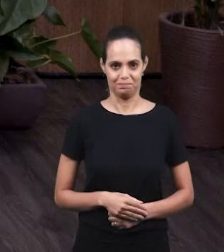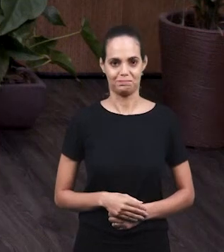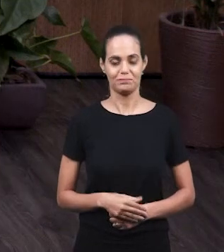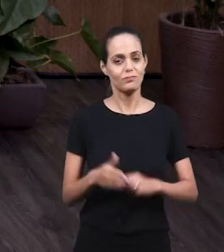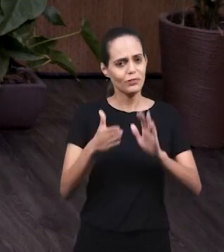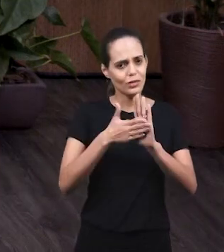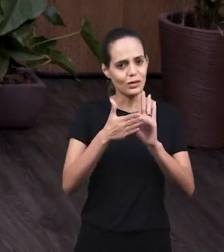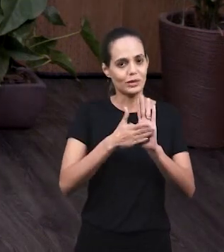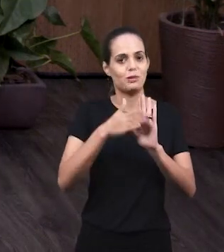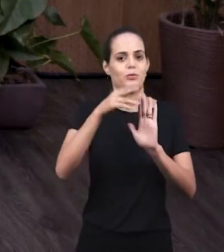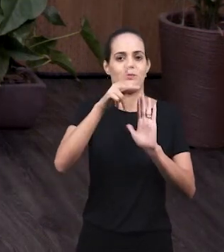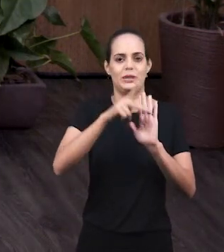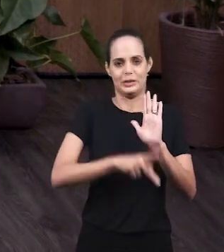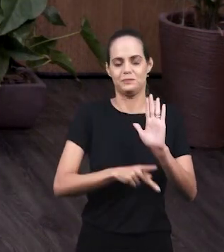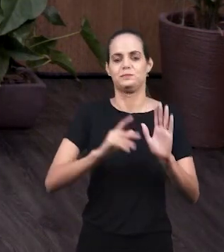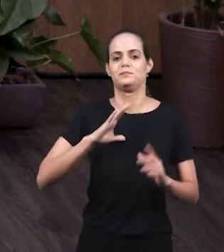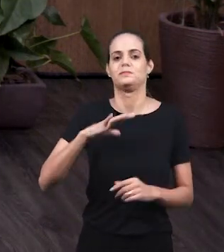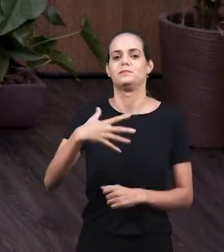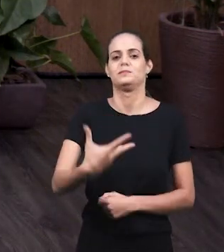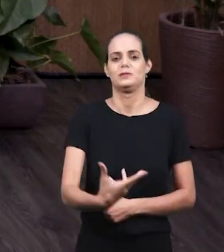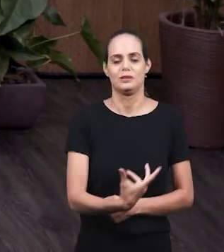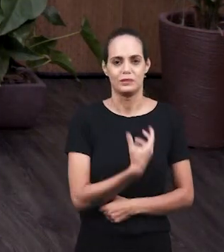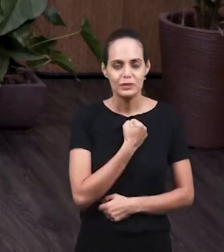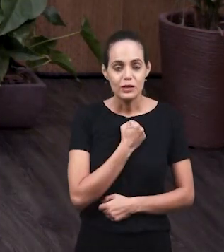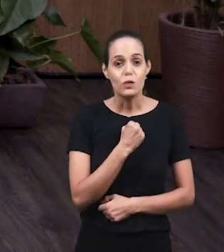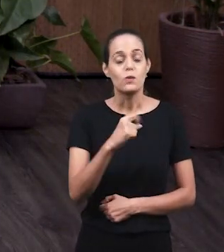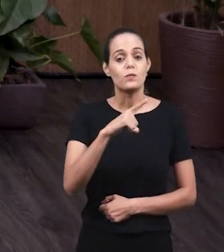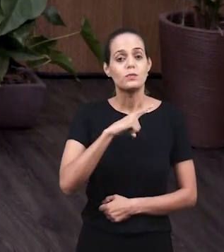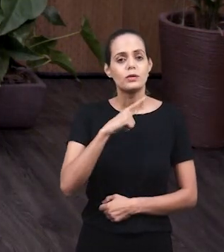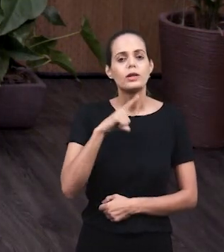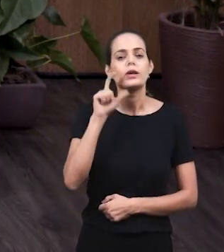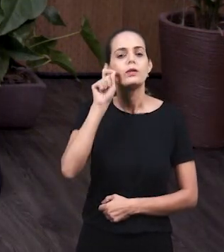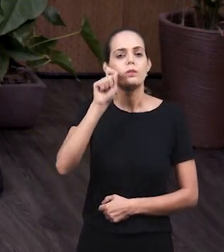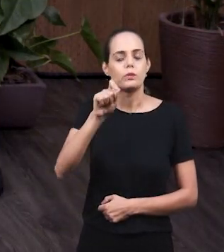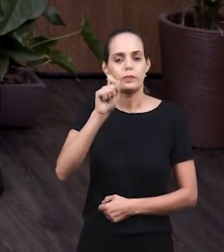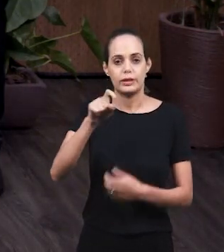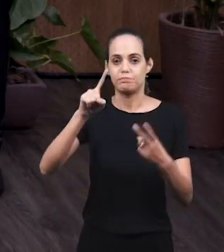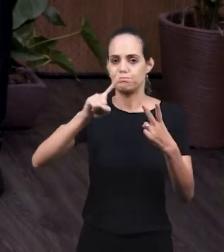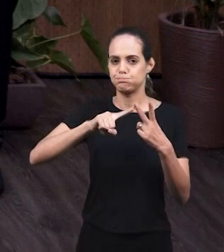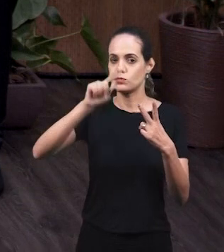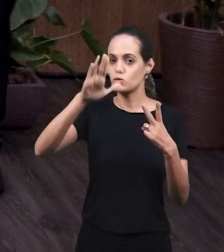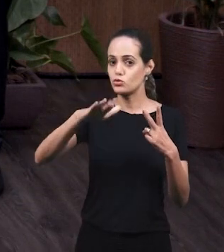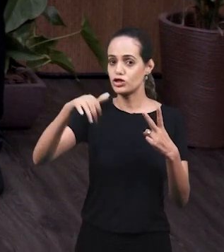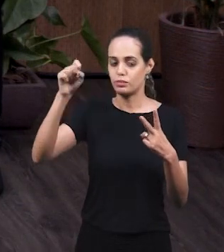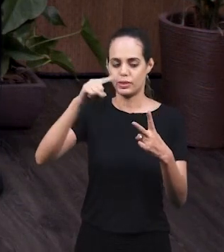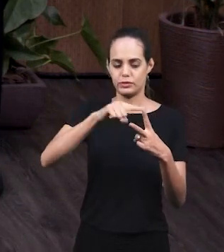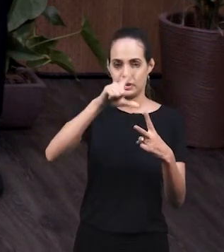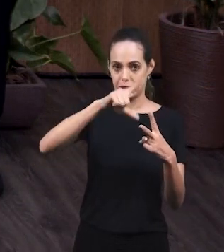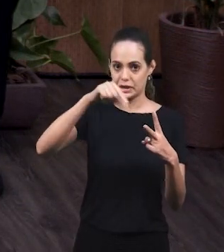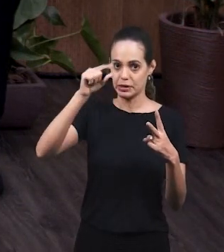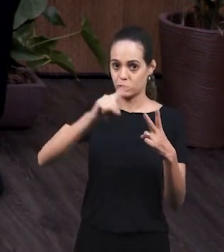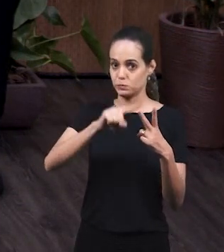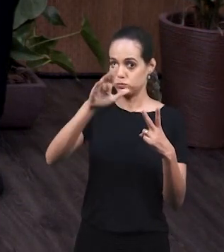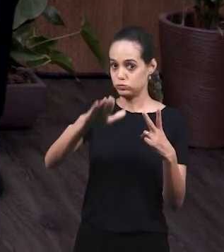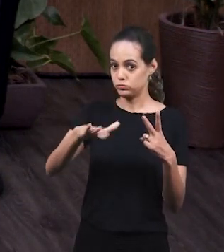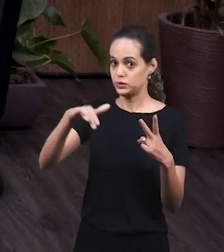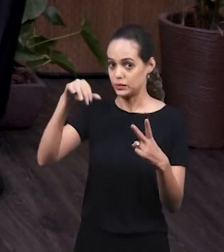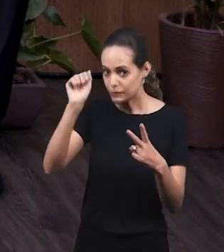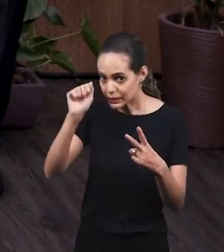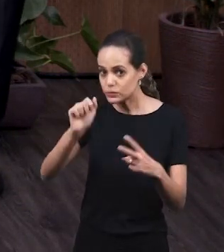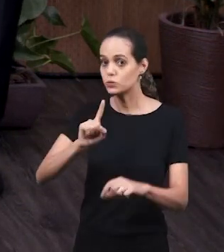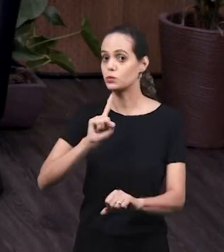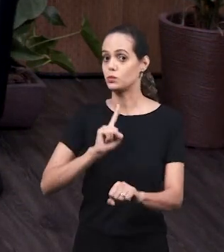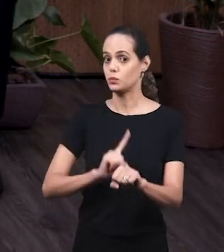de salut, qu'est-ce que se passe? Il y a l'appel. L'appel, dans un moment, il se